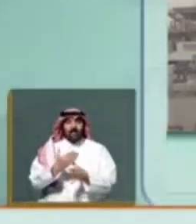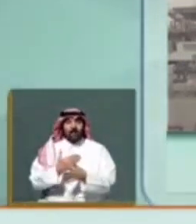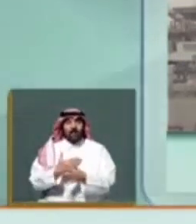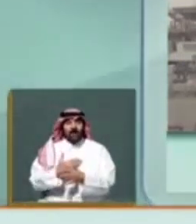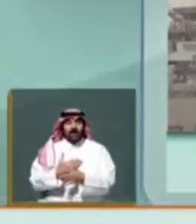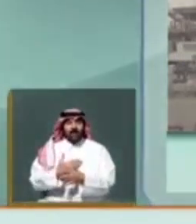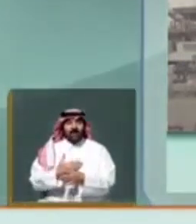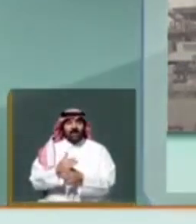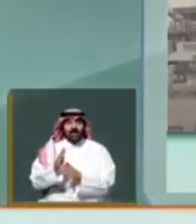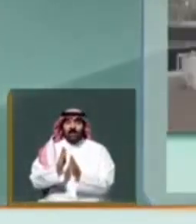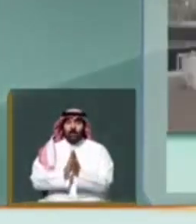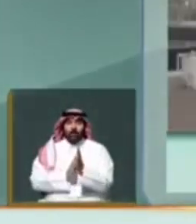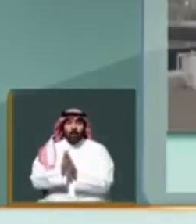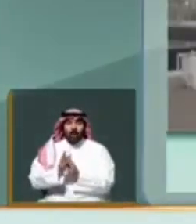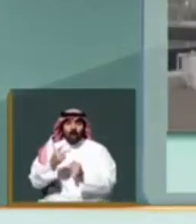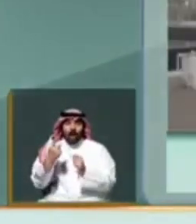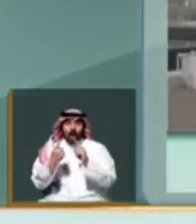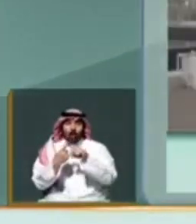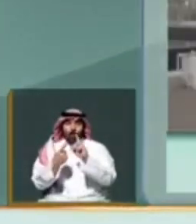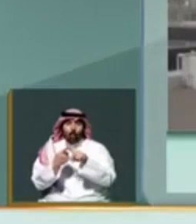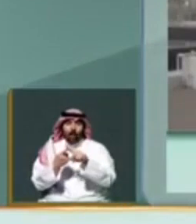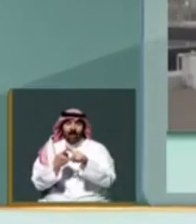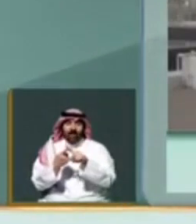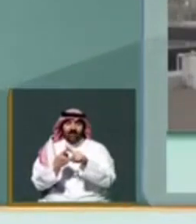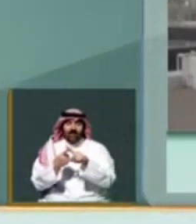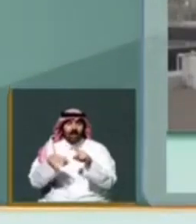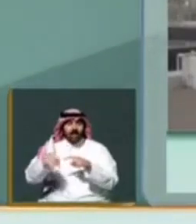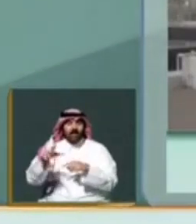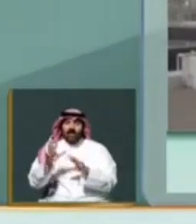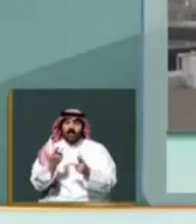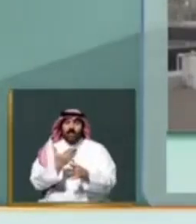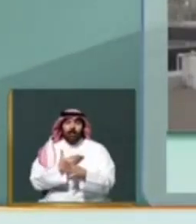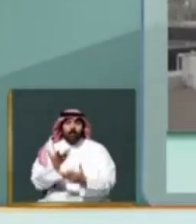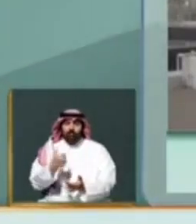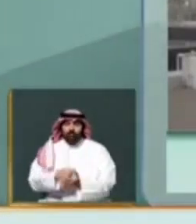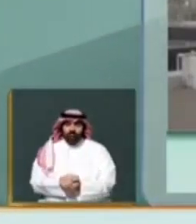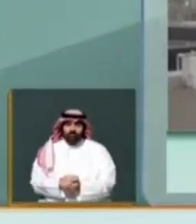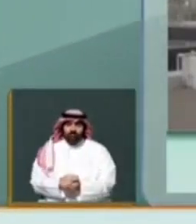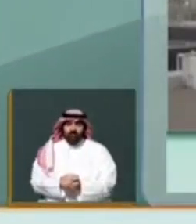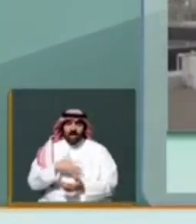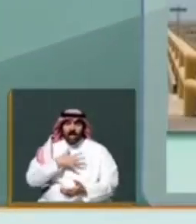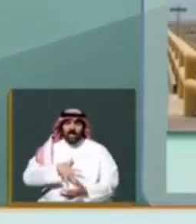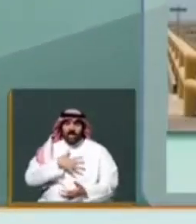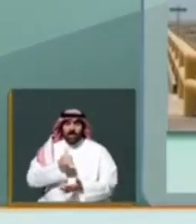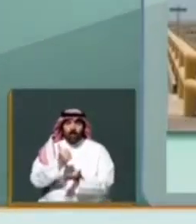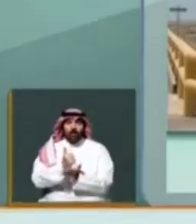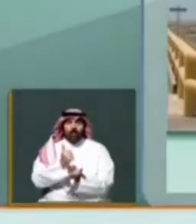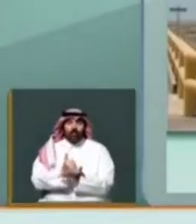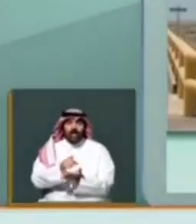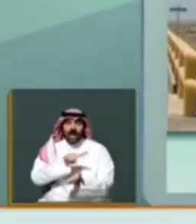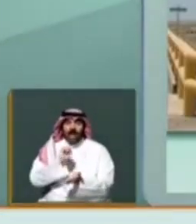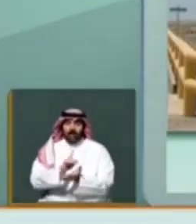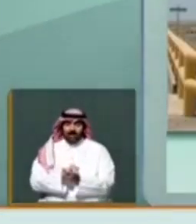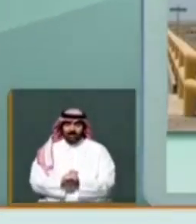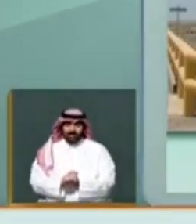الاجتماع من محورين أساسيين. المحور الأول إحساسها بالمسؤولية